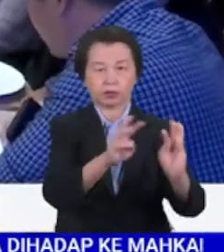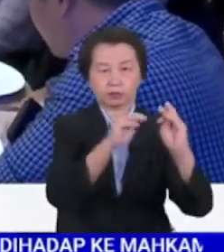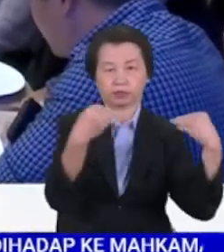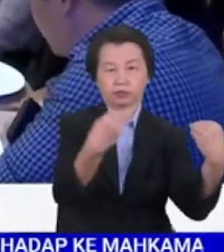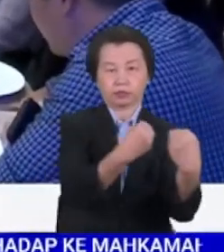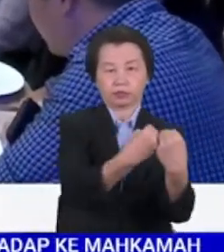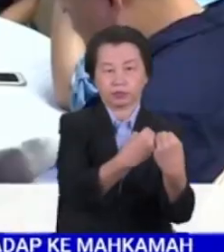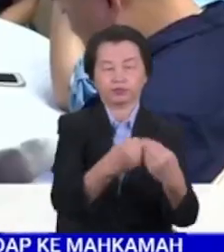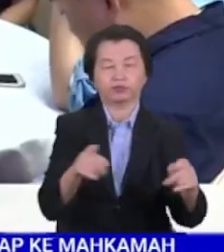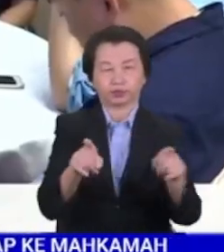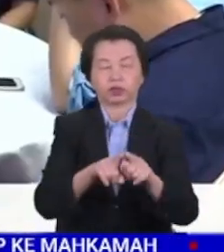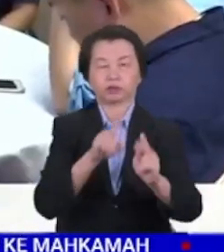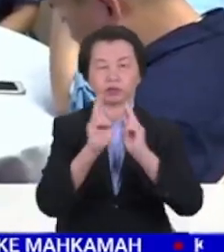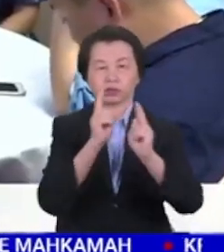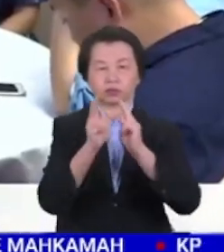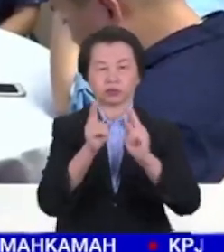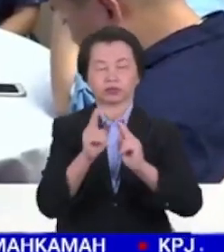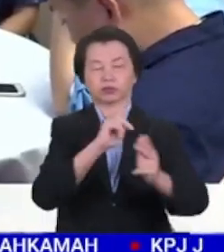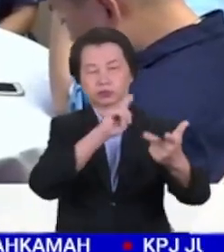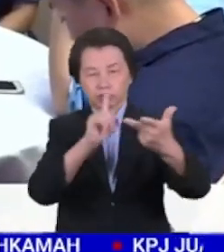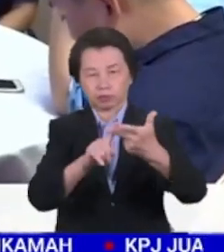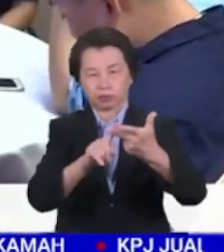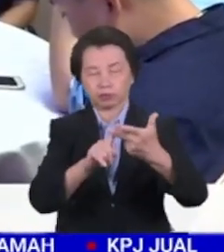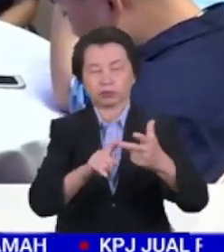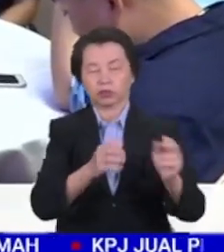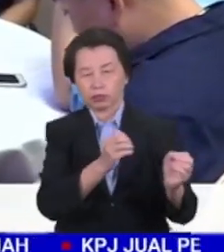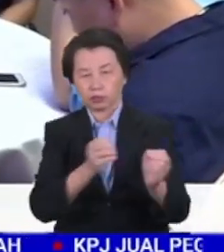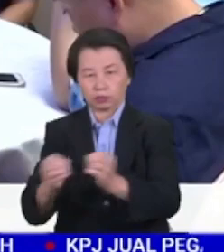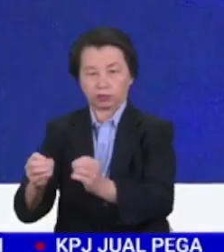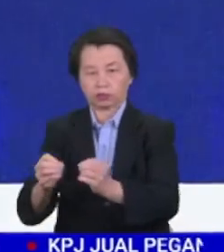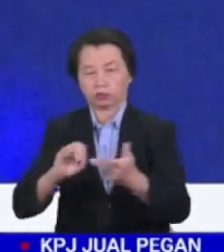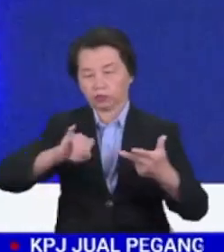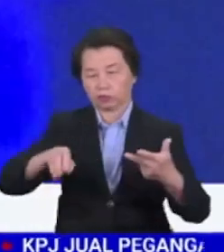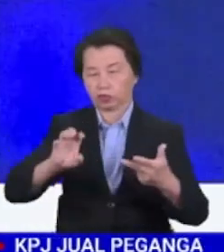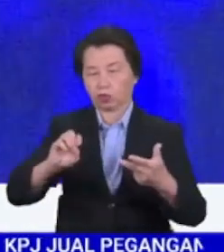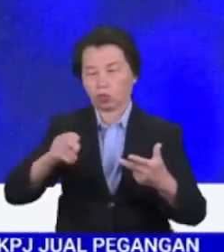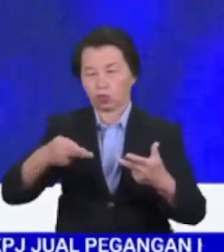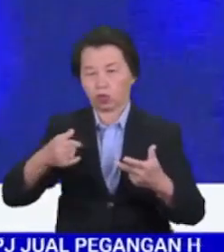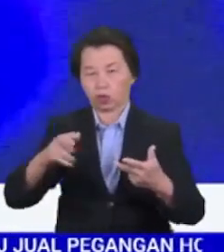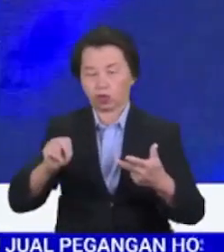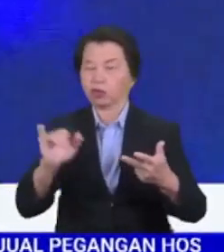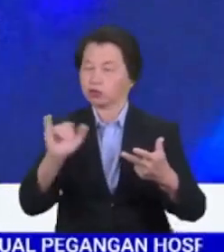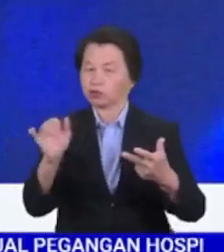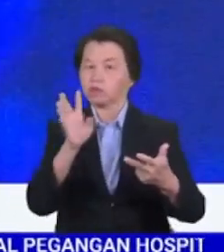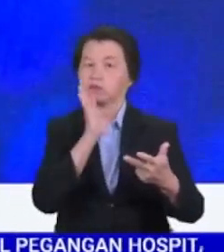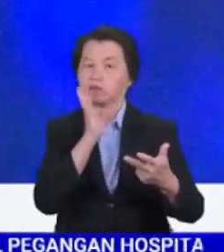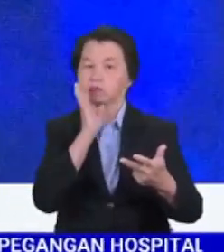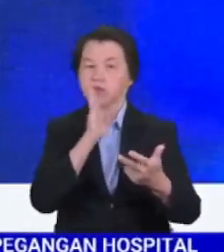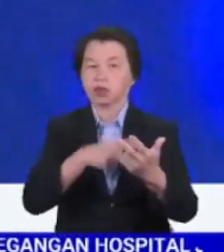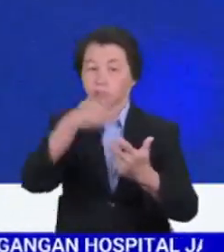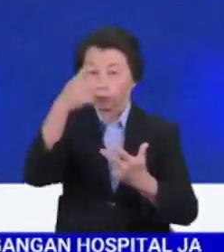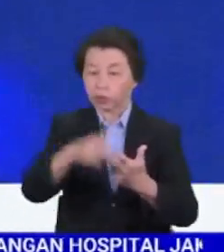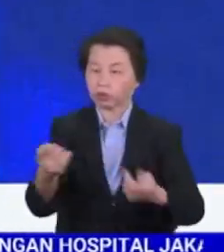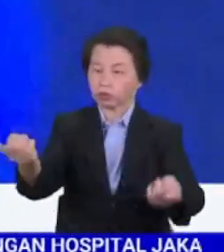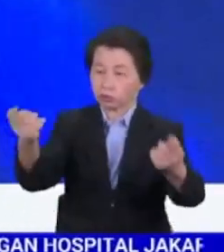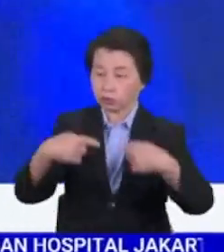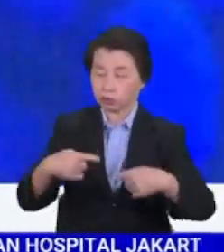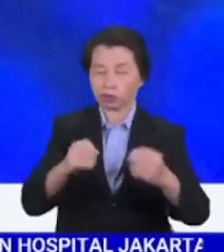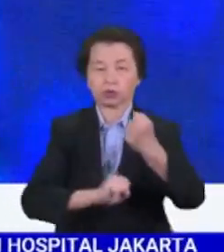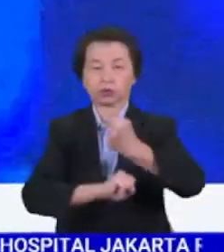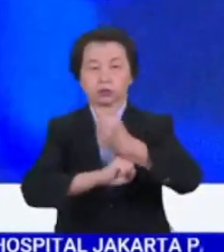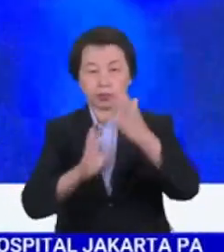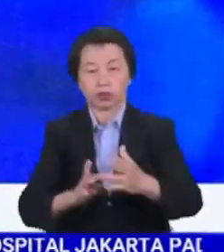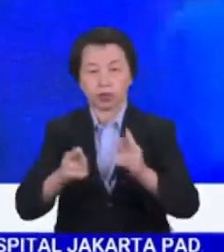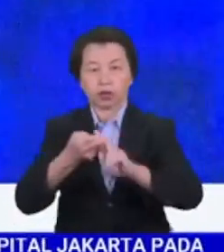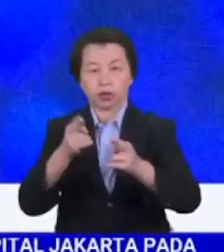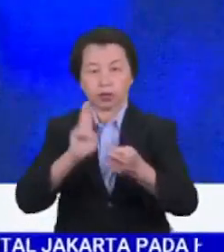masyarakat. Turut berucap pada malam tersebut, pengerusi penganjur John Lister Chan juga berkata acara yang turut dihadiri penaja,